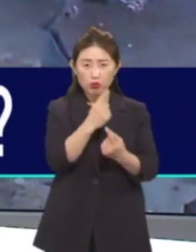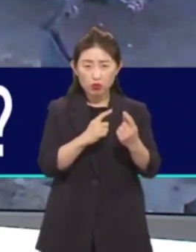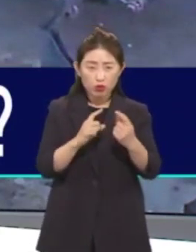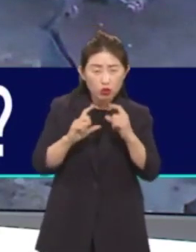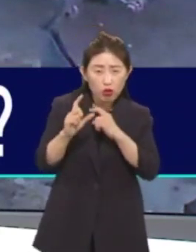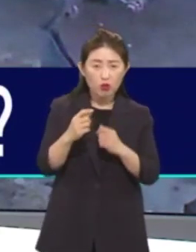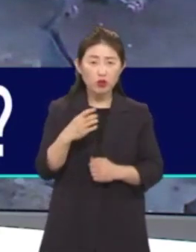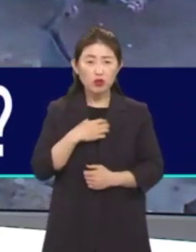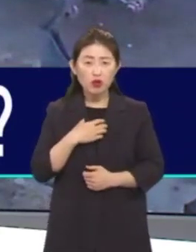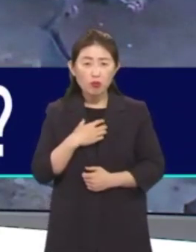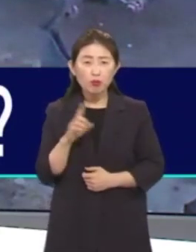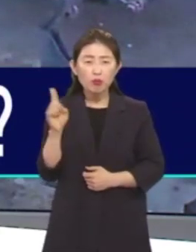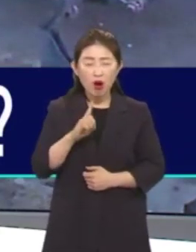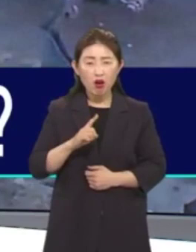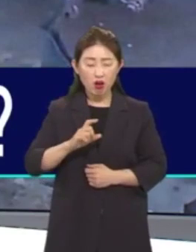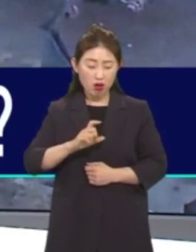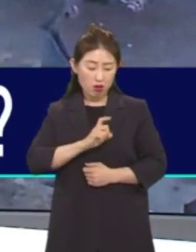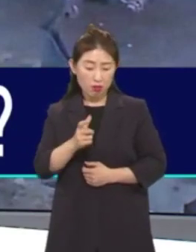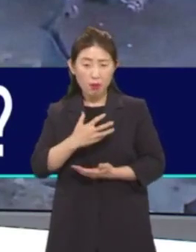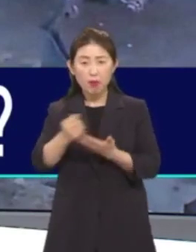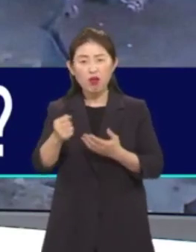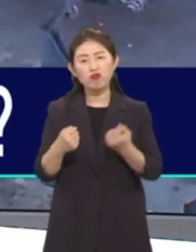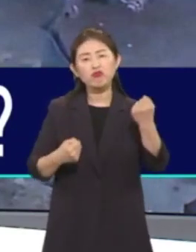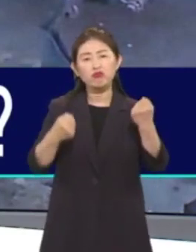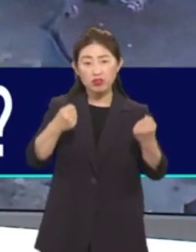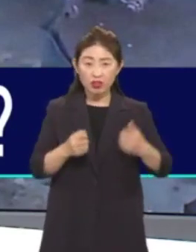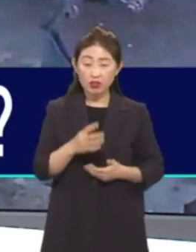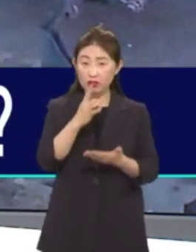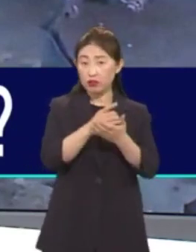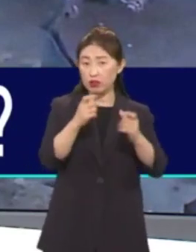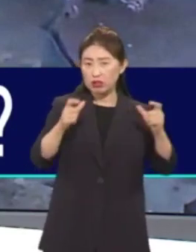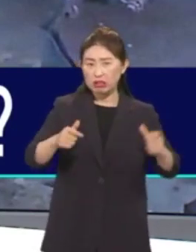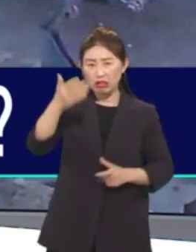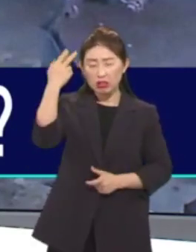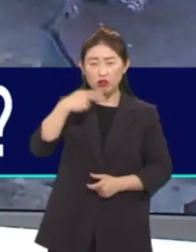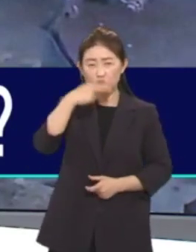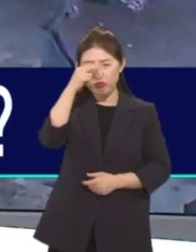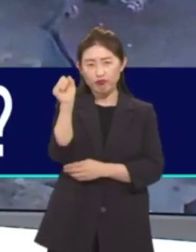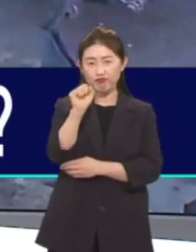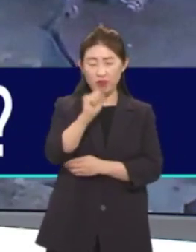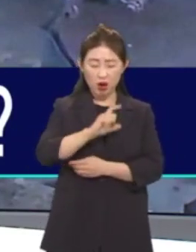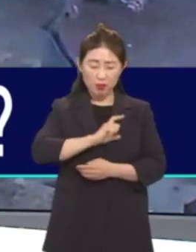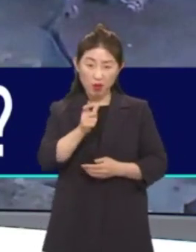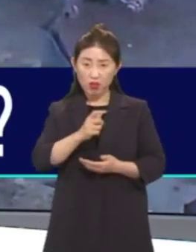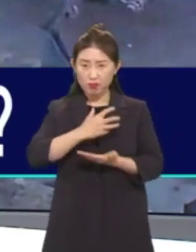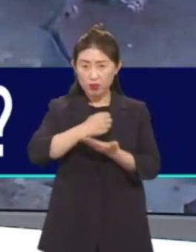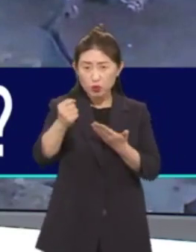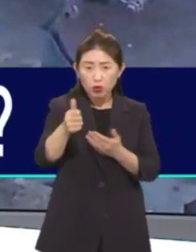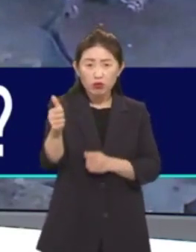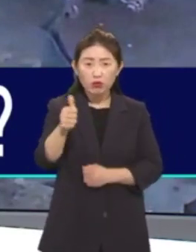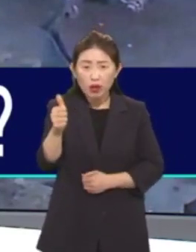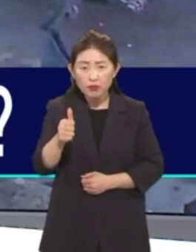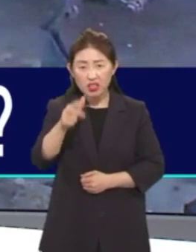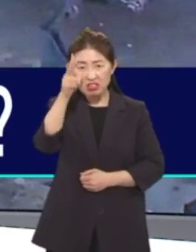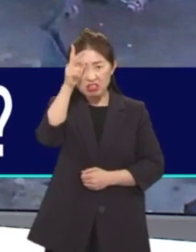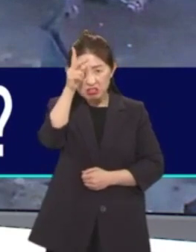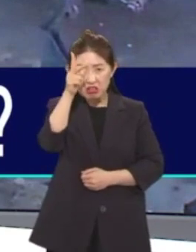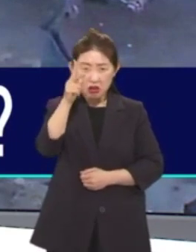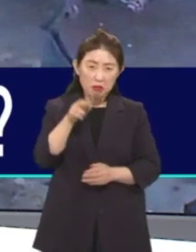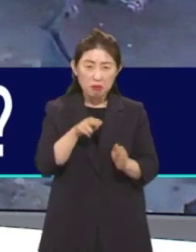음주운전만큼이나 무서운 게 무면허 운전입니다. 최근 천안에선 과거 음주운전으로 면허가 취소된 남성이 경찰을